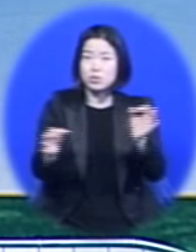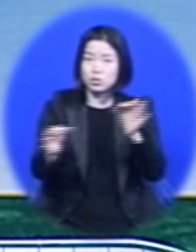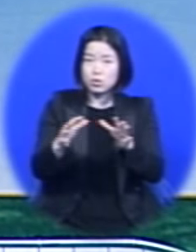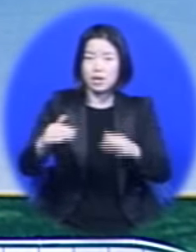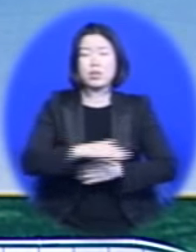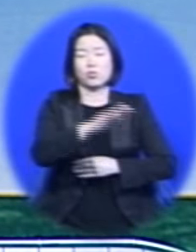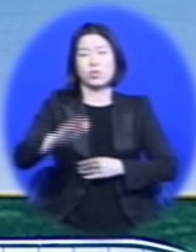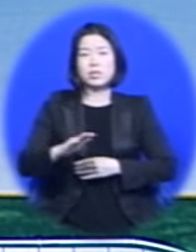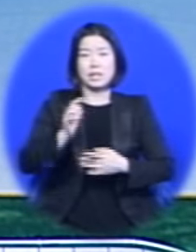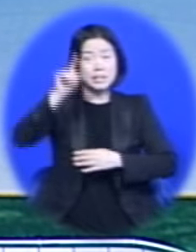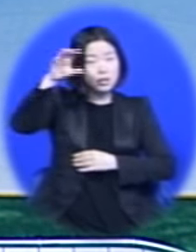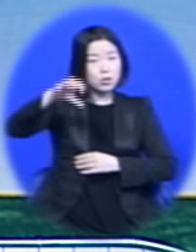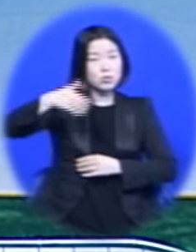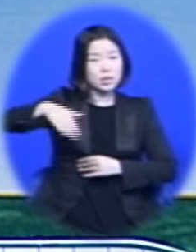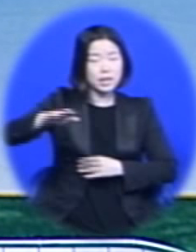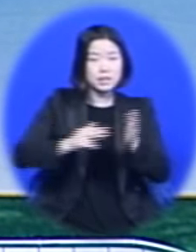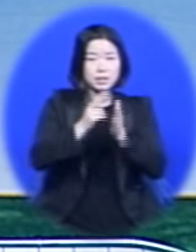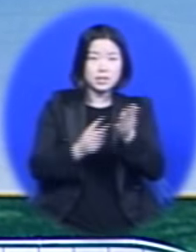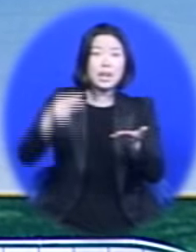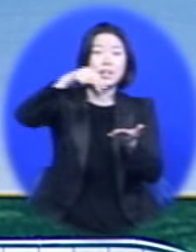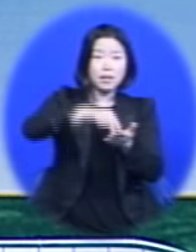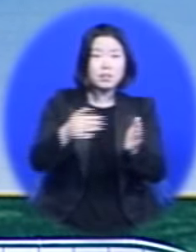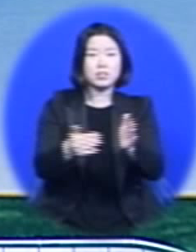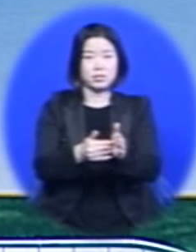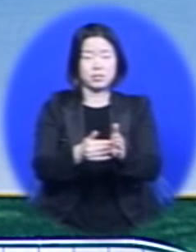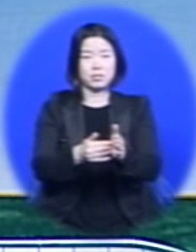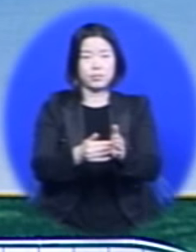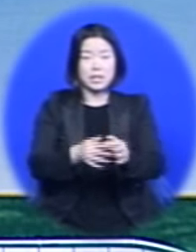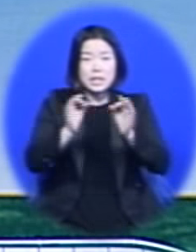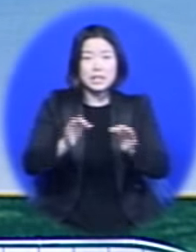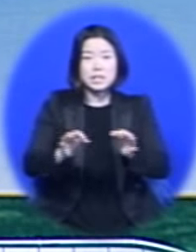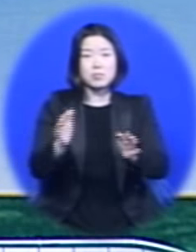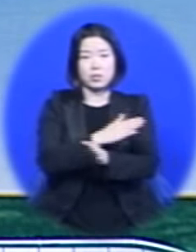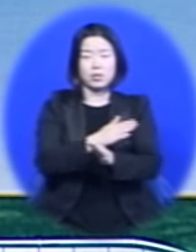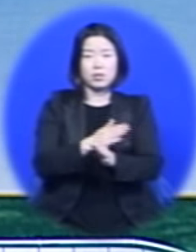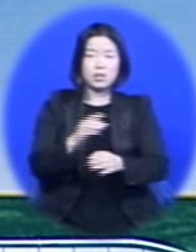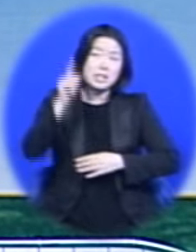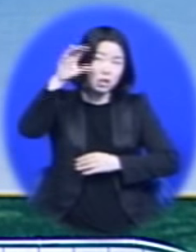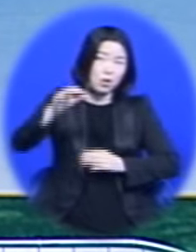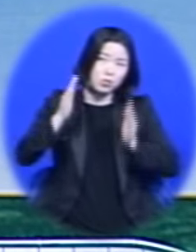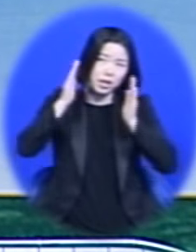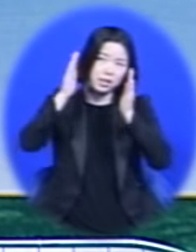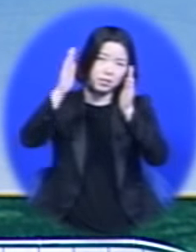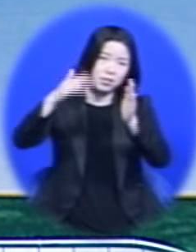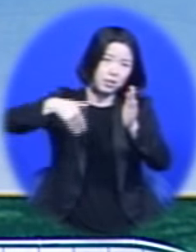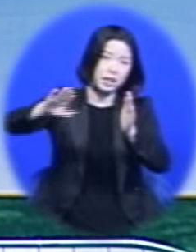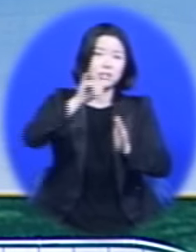우리는 천국 가는 열차에 올라탔습니다. 이제부터 천국을 향하여 우리는 가는